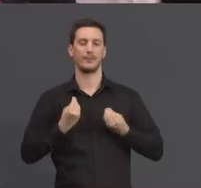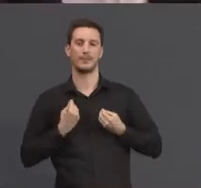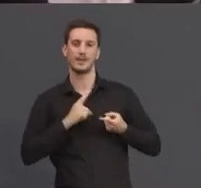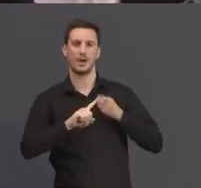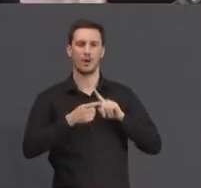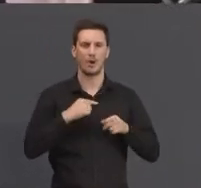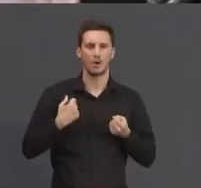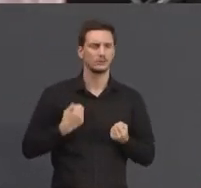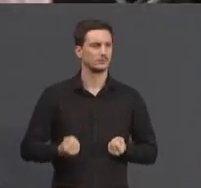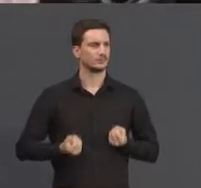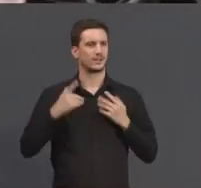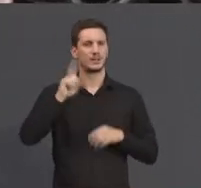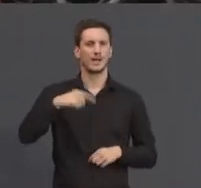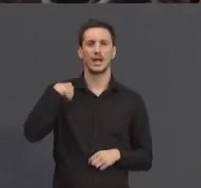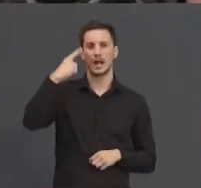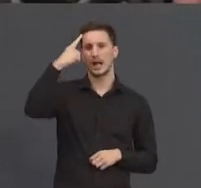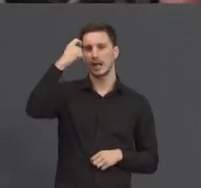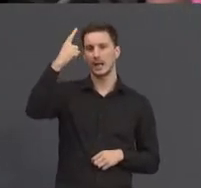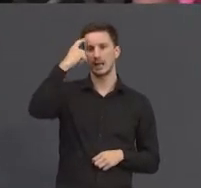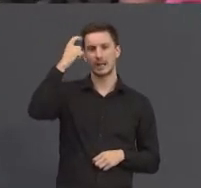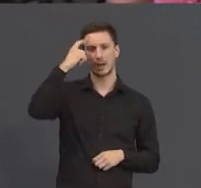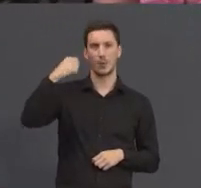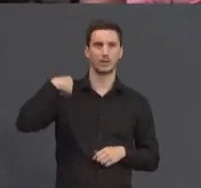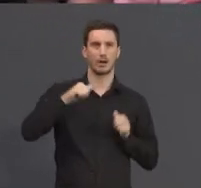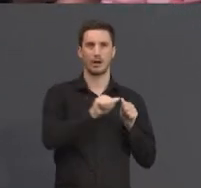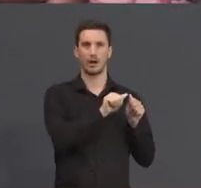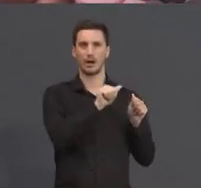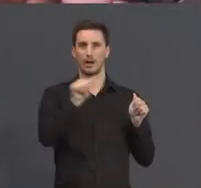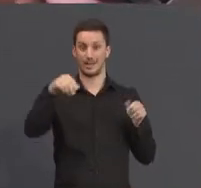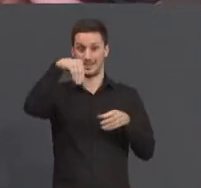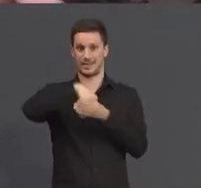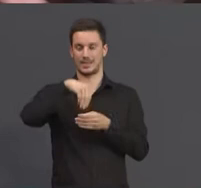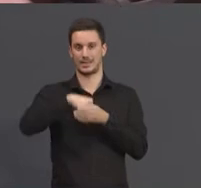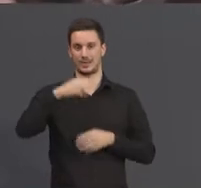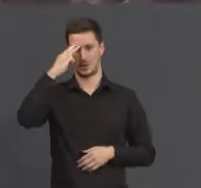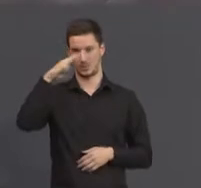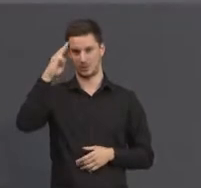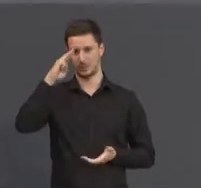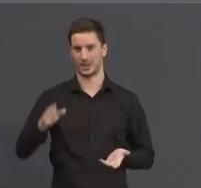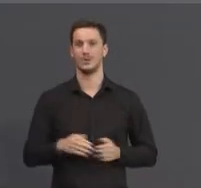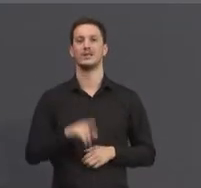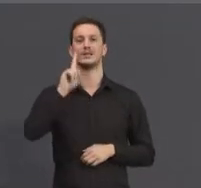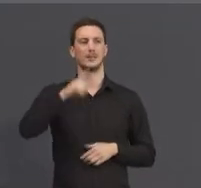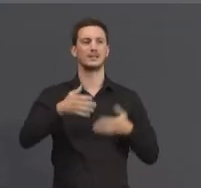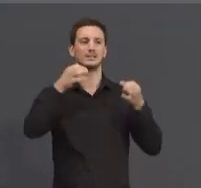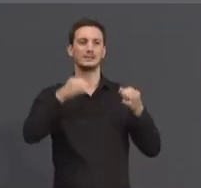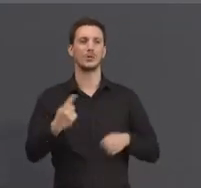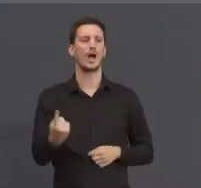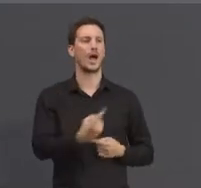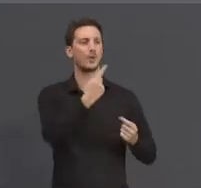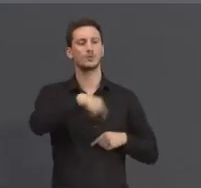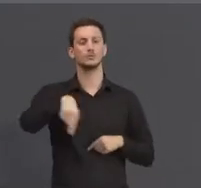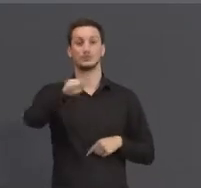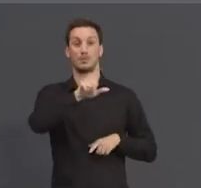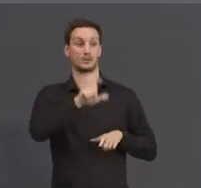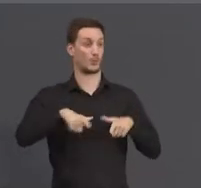les impressions i els records del vostre pas per la Pompeu. I segurament alguns dels